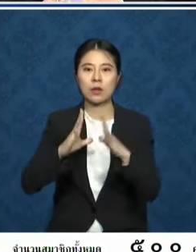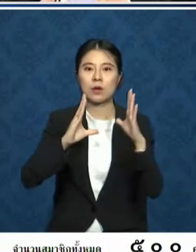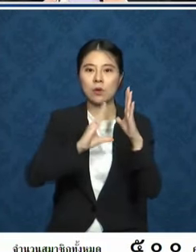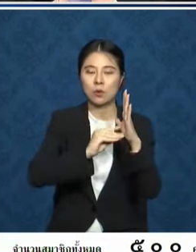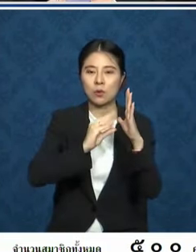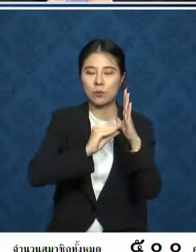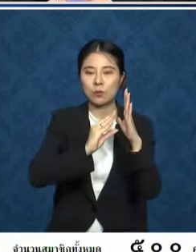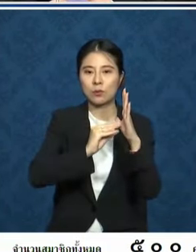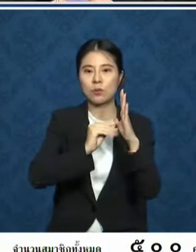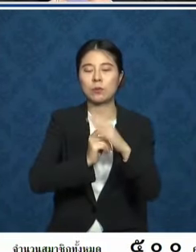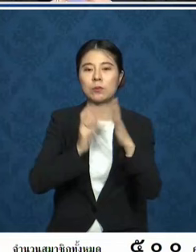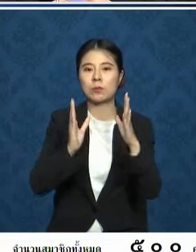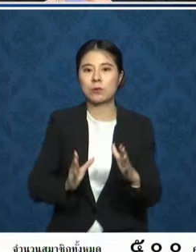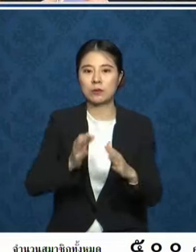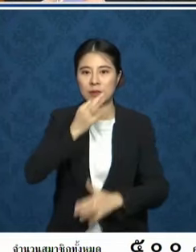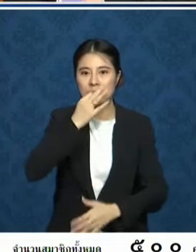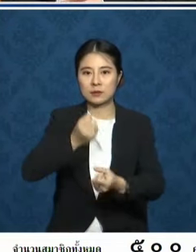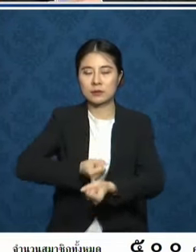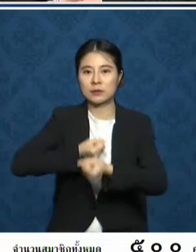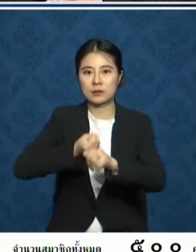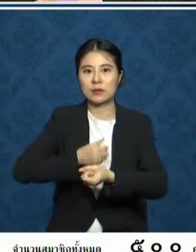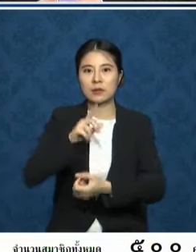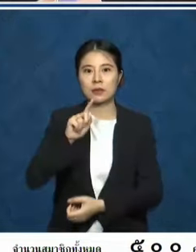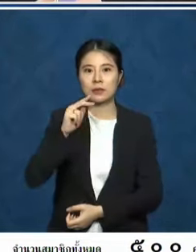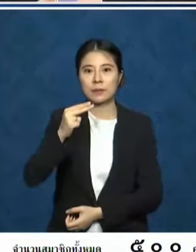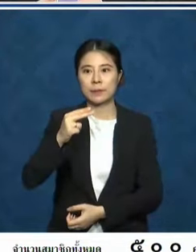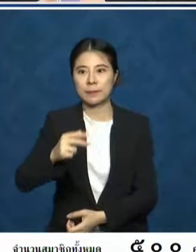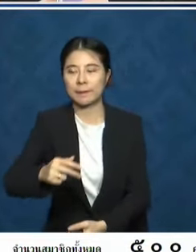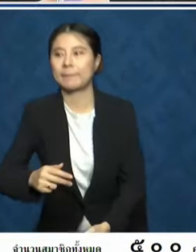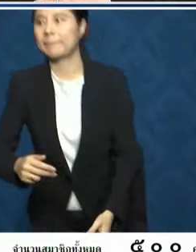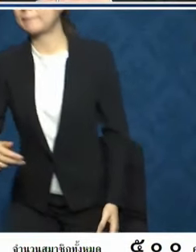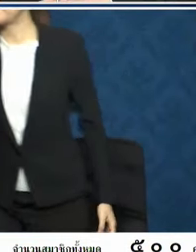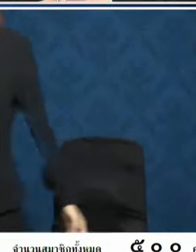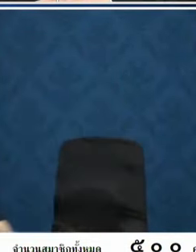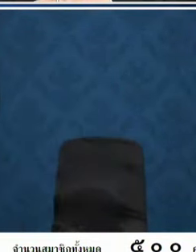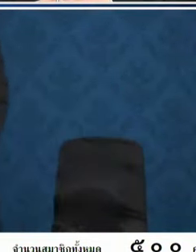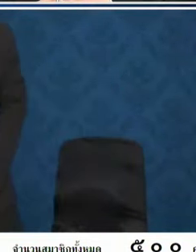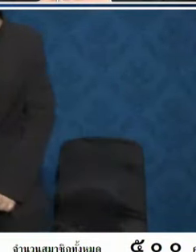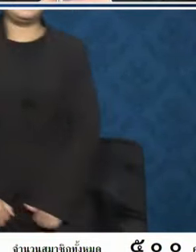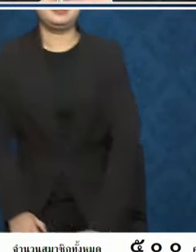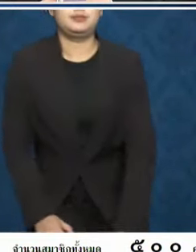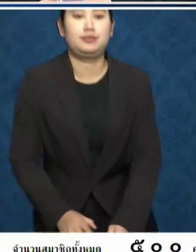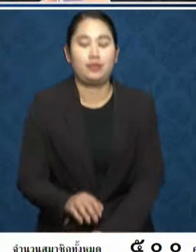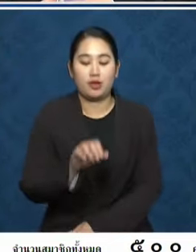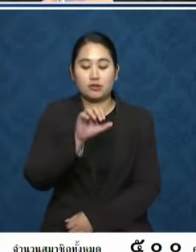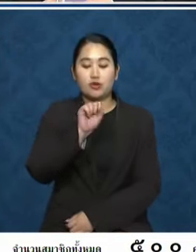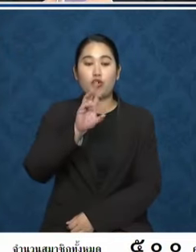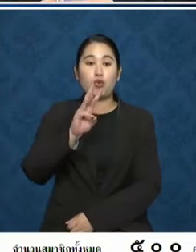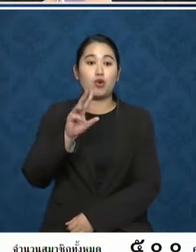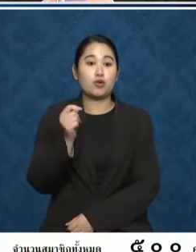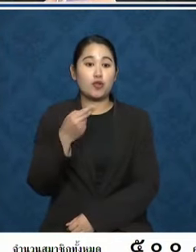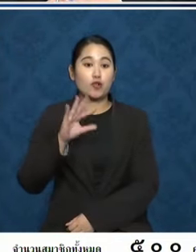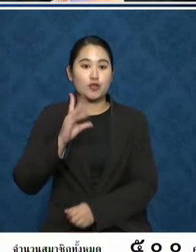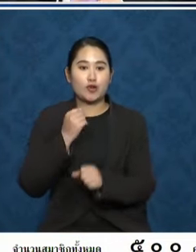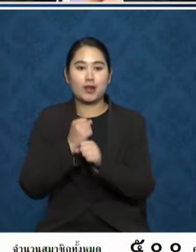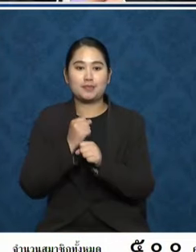เกษธกร อบรมผู้เกี่ยวข้องรวมหมื่นคนนะครับไปต่เลยครับนอกจากนั้นนะครบสวทช.กได้สร้างโครงสร้างพื